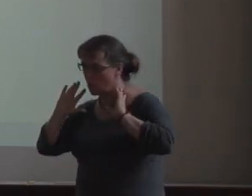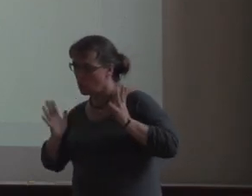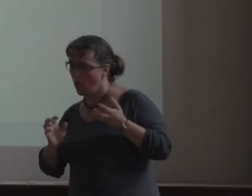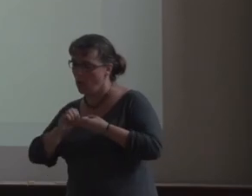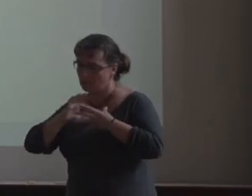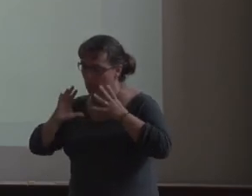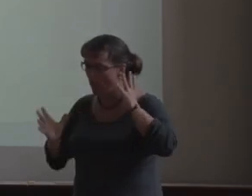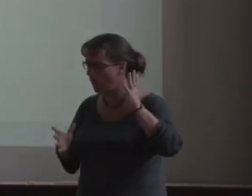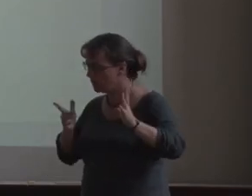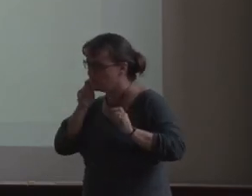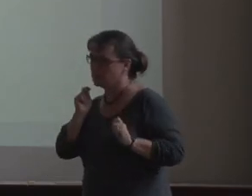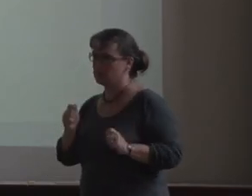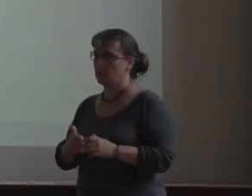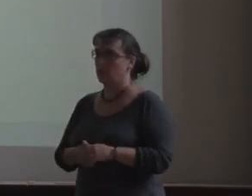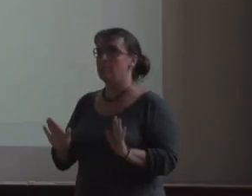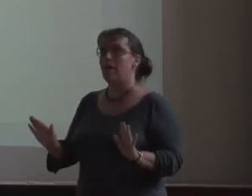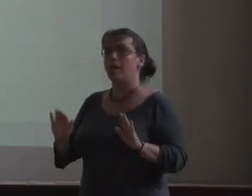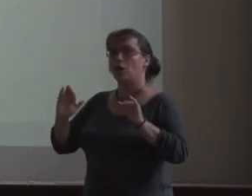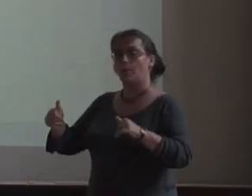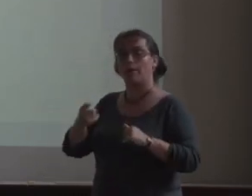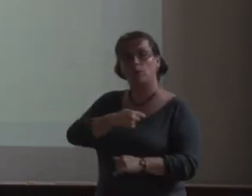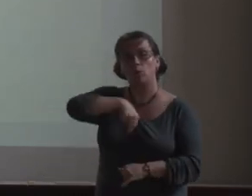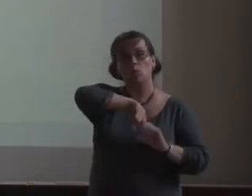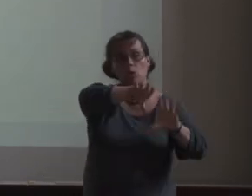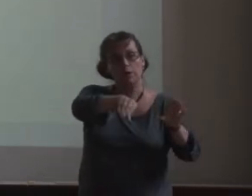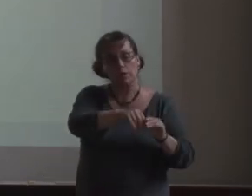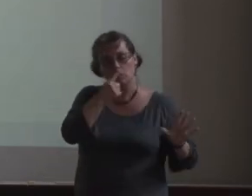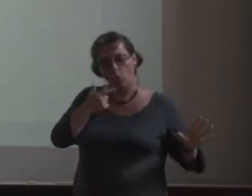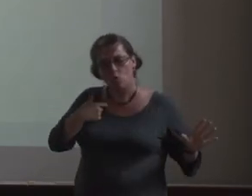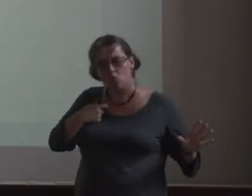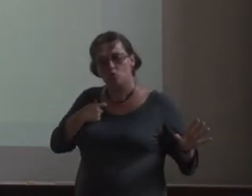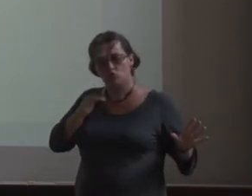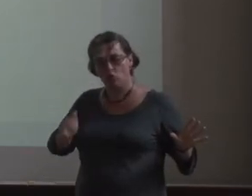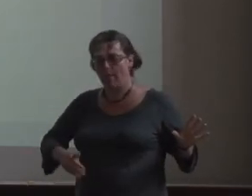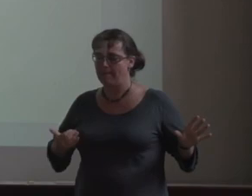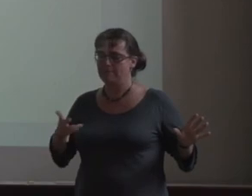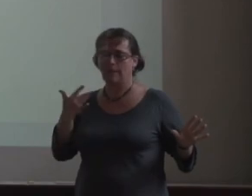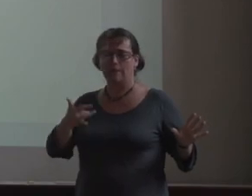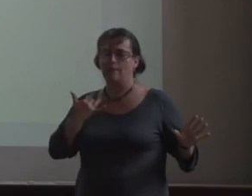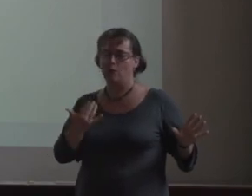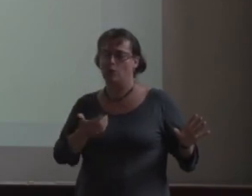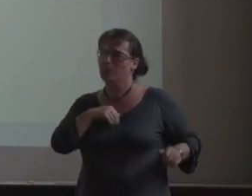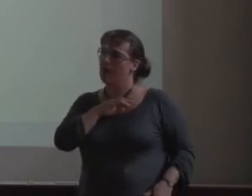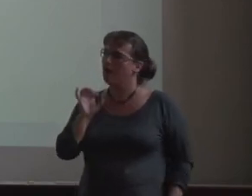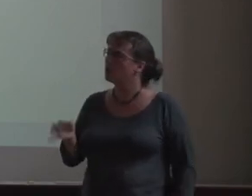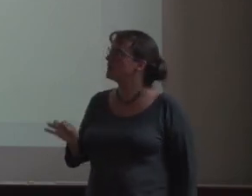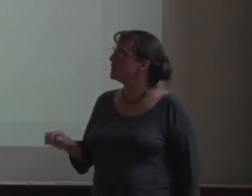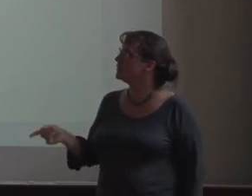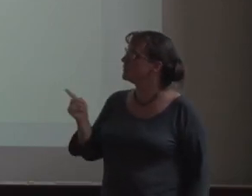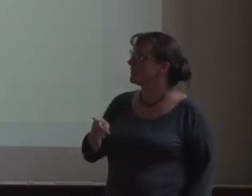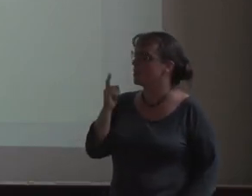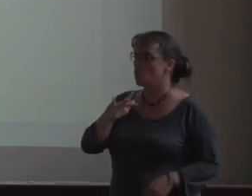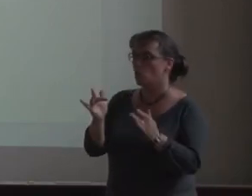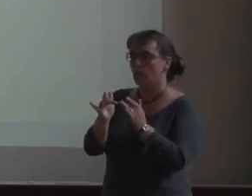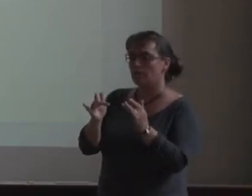c'est quand même moi je trouve, et dans l'équipe on trouve que ça vaut vraiment le coup. Parce que autant la partie